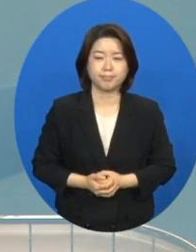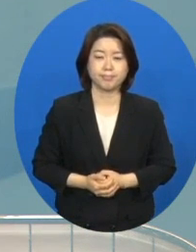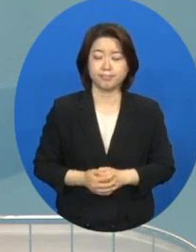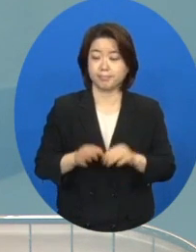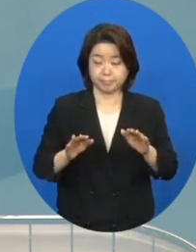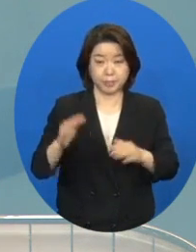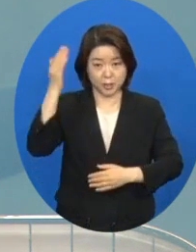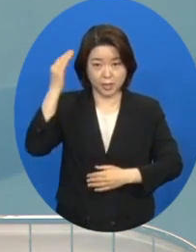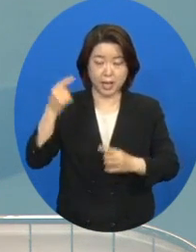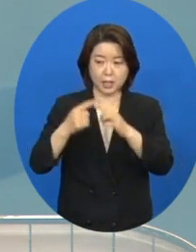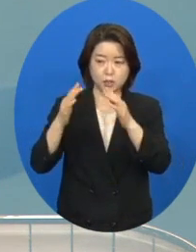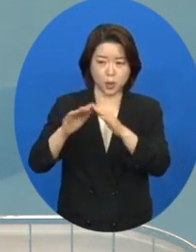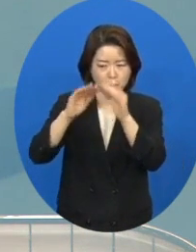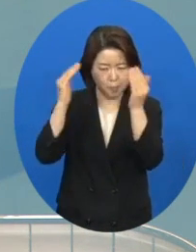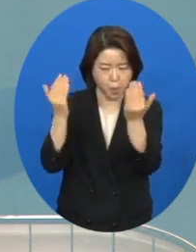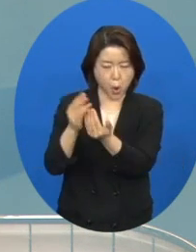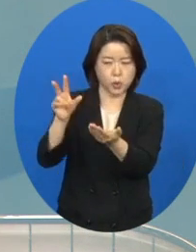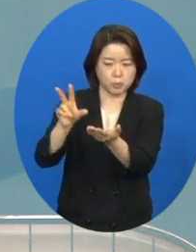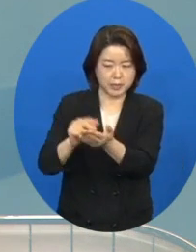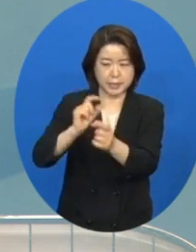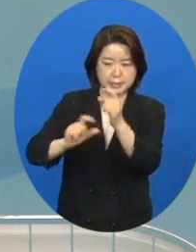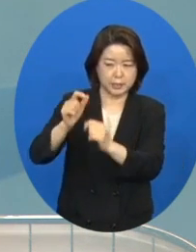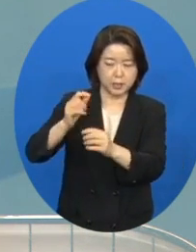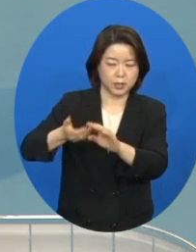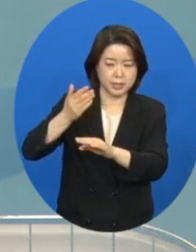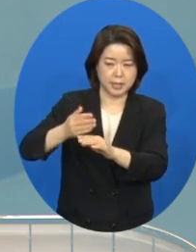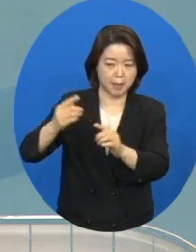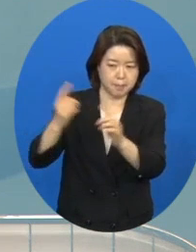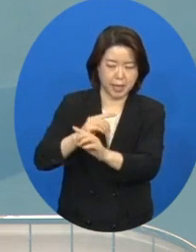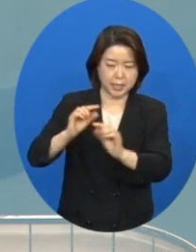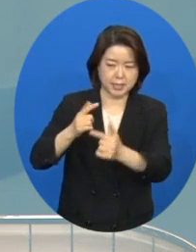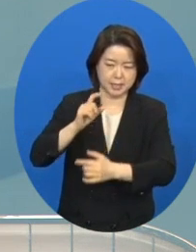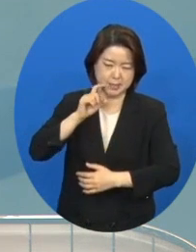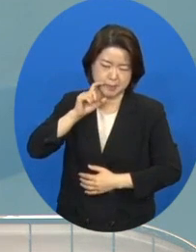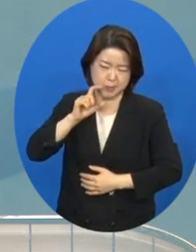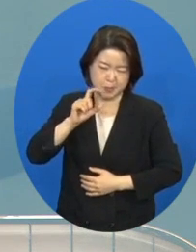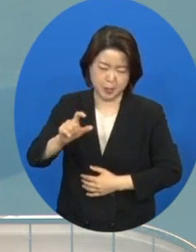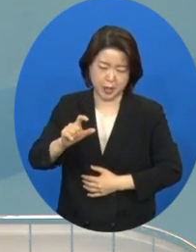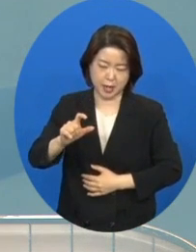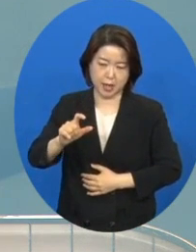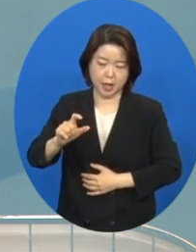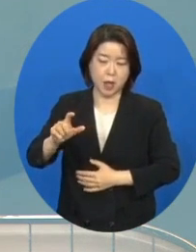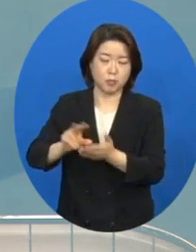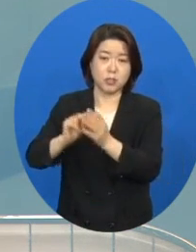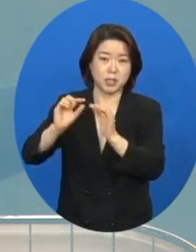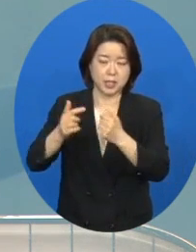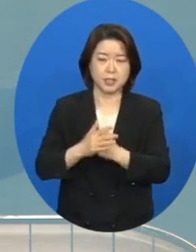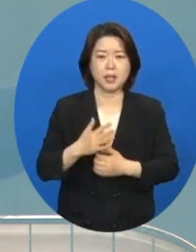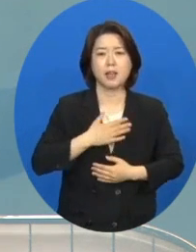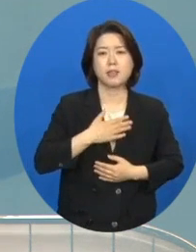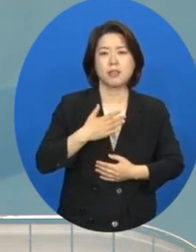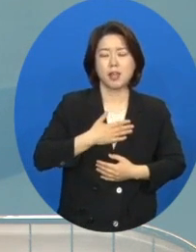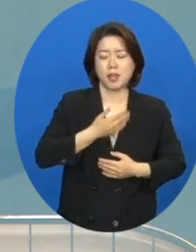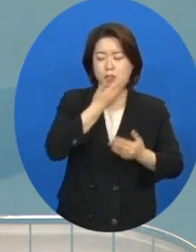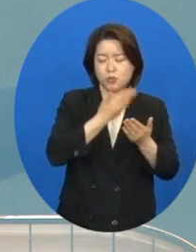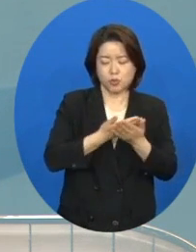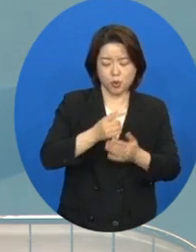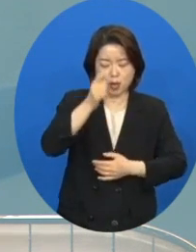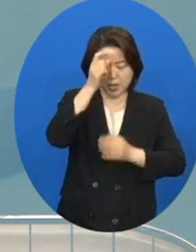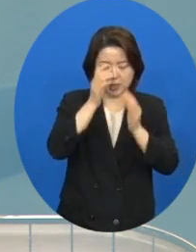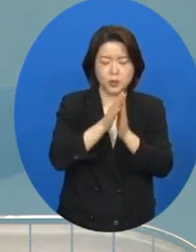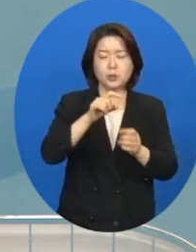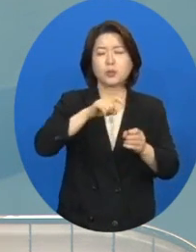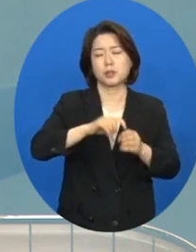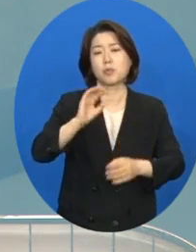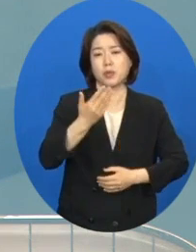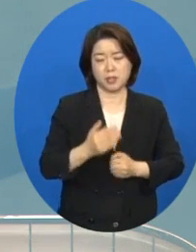이제 한국교회의 모든 문제는 더 이상 바뀔 수 없는 현실이 아니라 저의 가슴 절절한 기도 제목이 되었습니다. 나